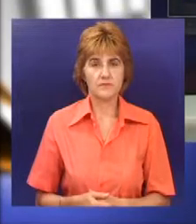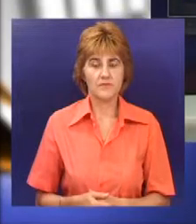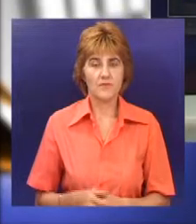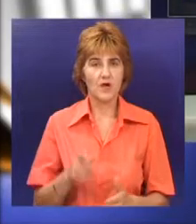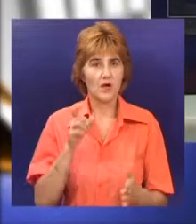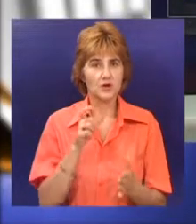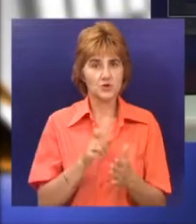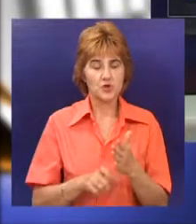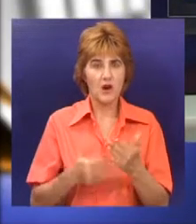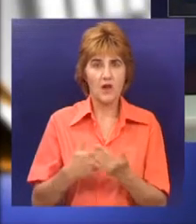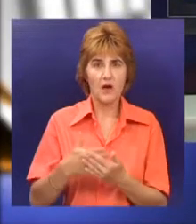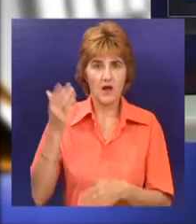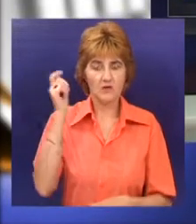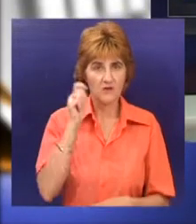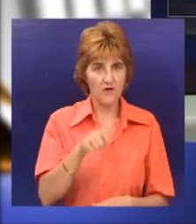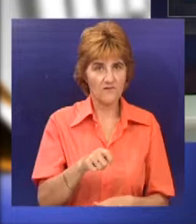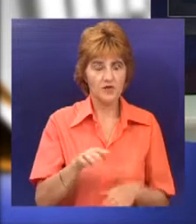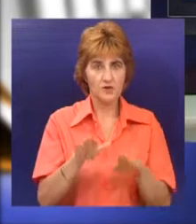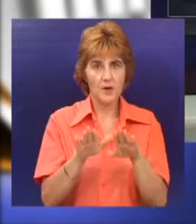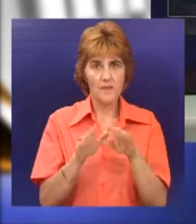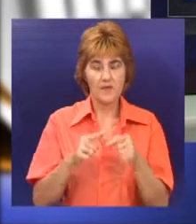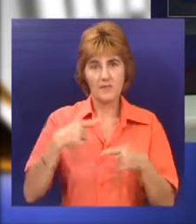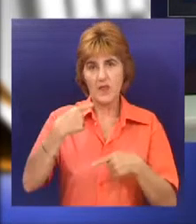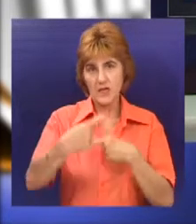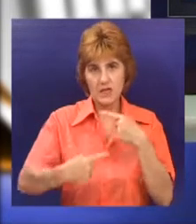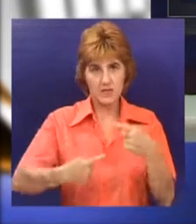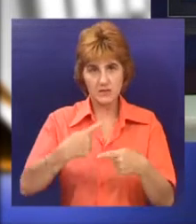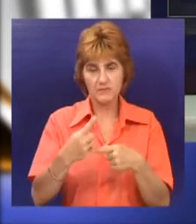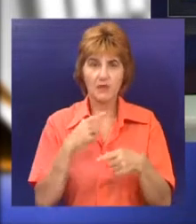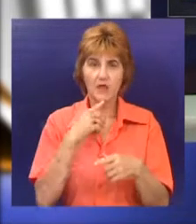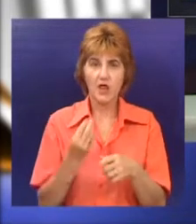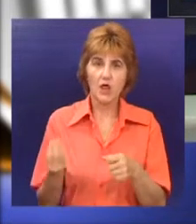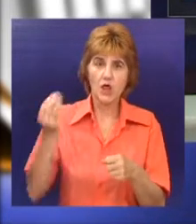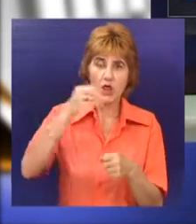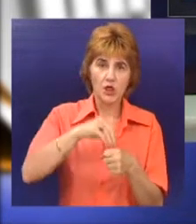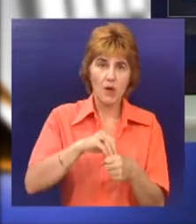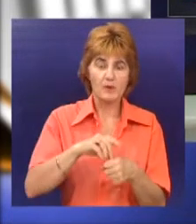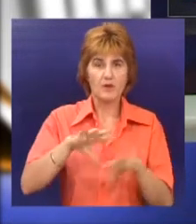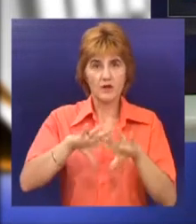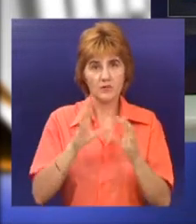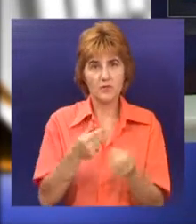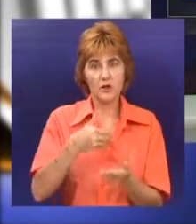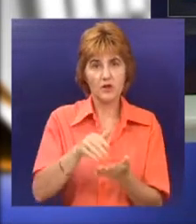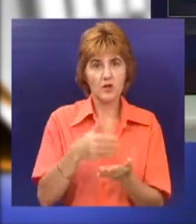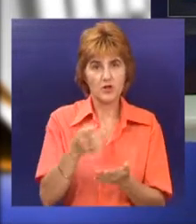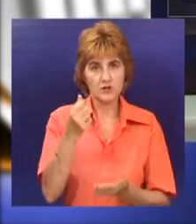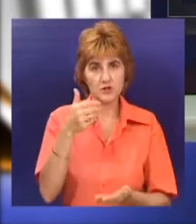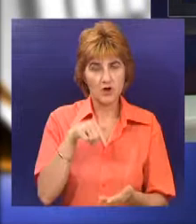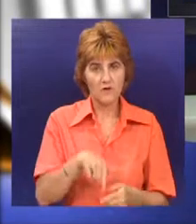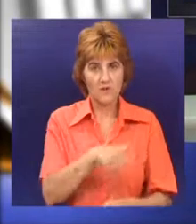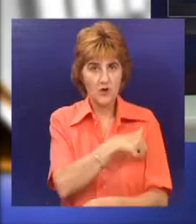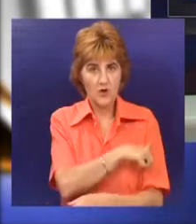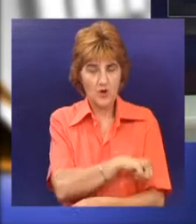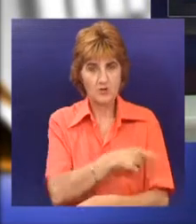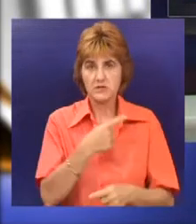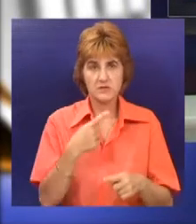Članovi gradskog veća usvojili su predlog odluke o izmenama i dopunama odluke o budžetu za ovu godinu. Predlog novog rebalansa budžeta izrađen